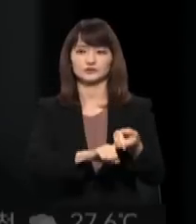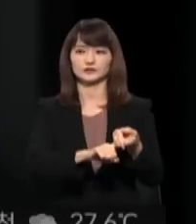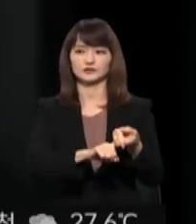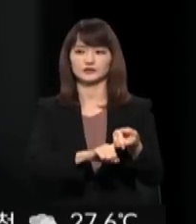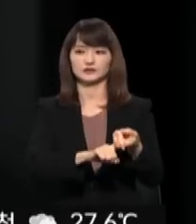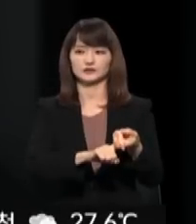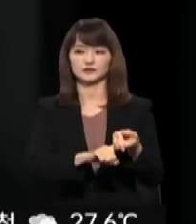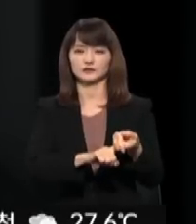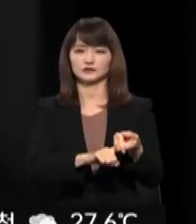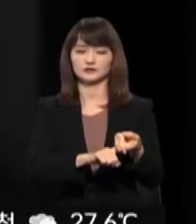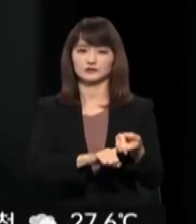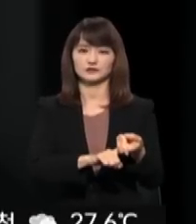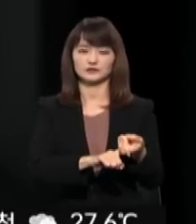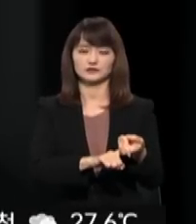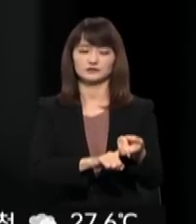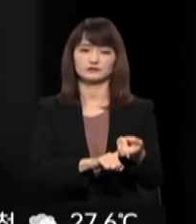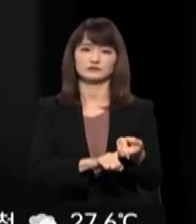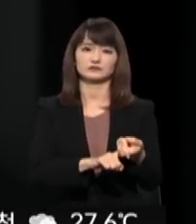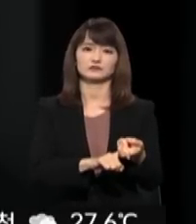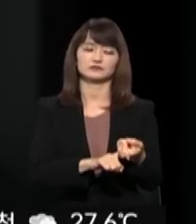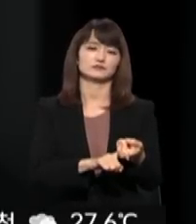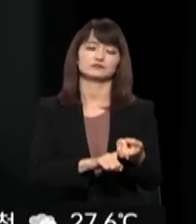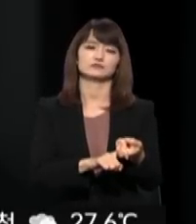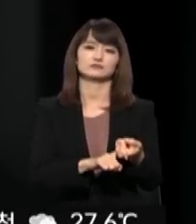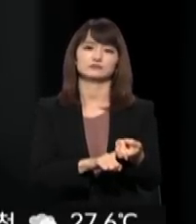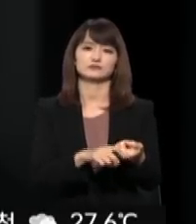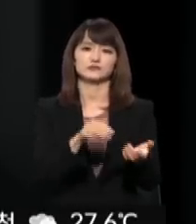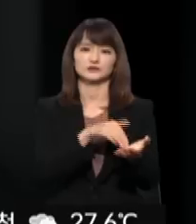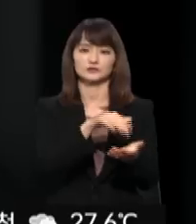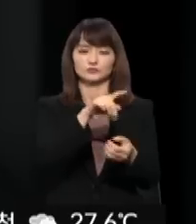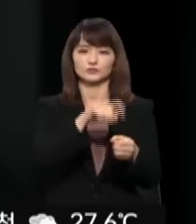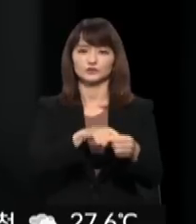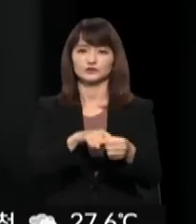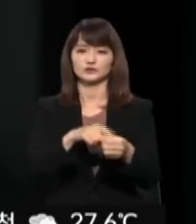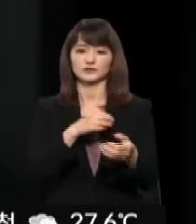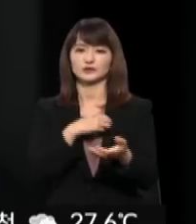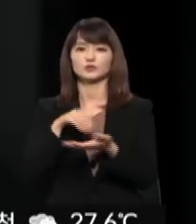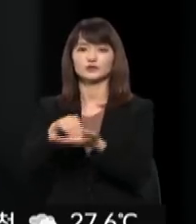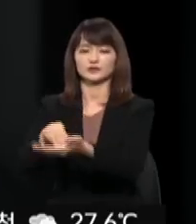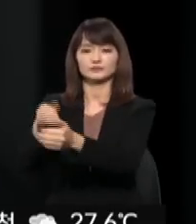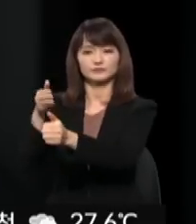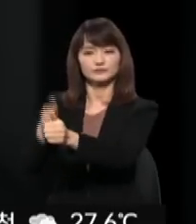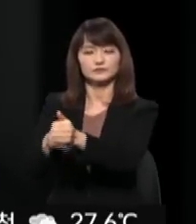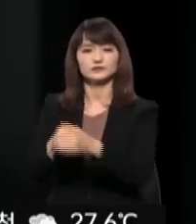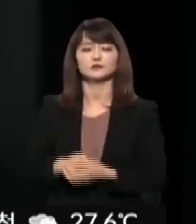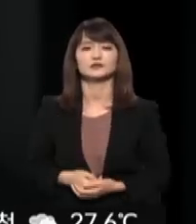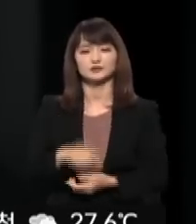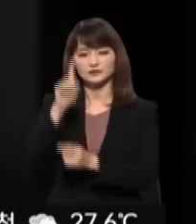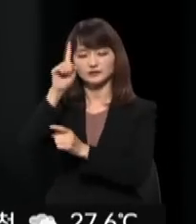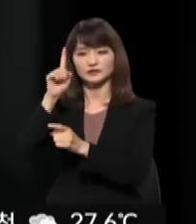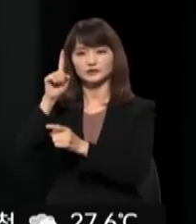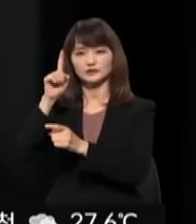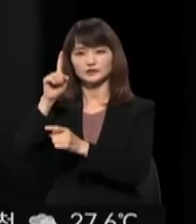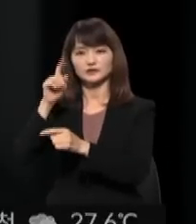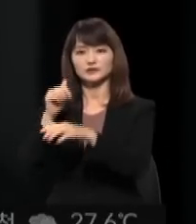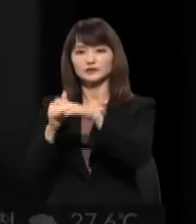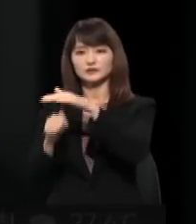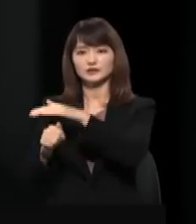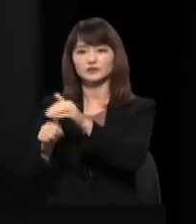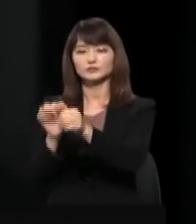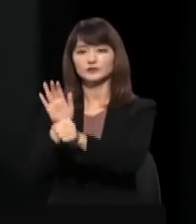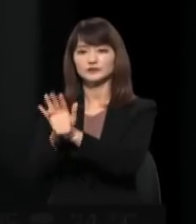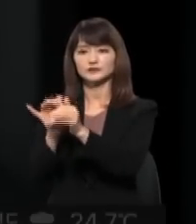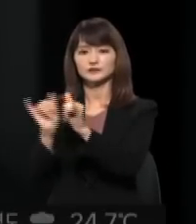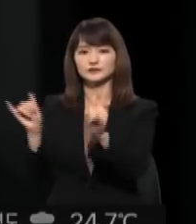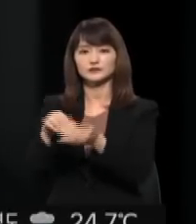있어요 실제 그게 얼마나 당원가입으로 연결되고 그렇게 새롭게 이준석 대표로 인해서 유입된 당원들이 전당대회 어느 정도